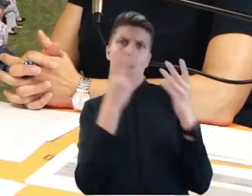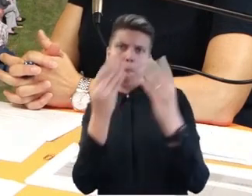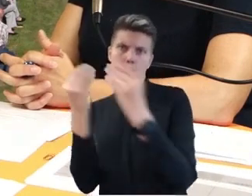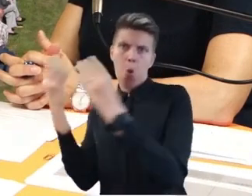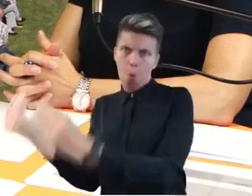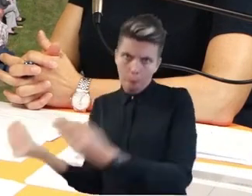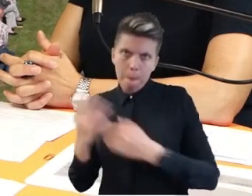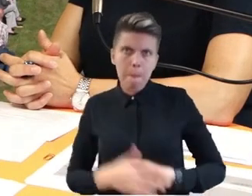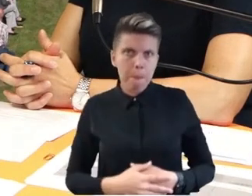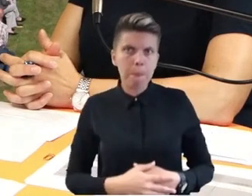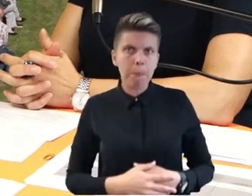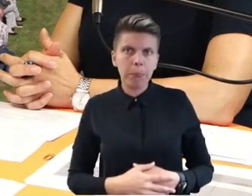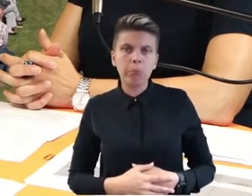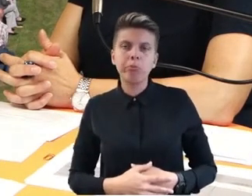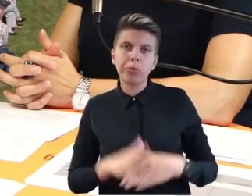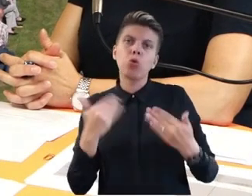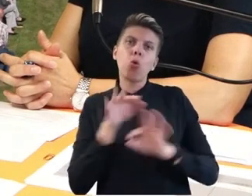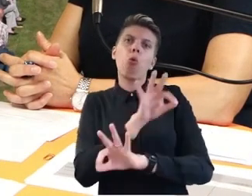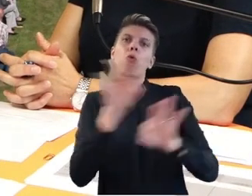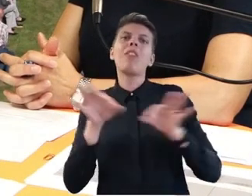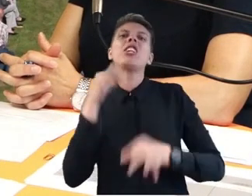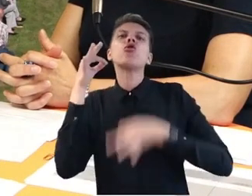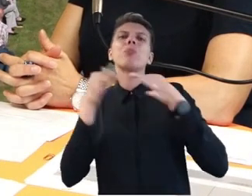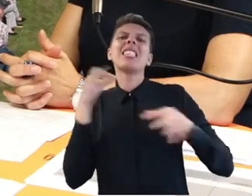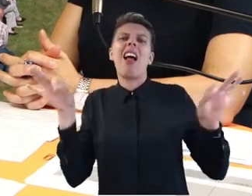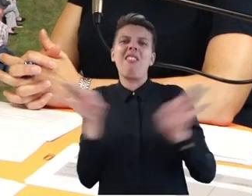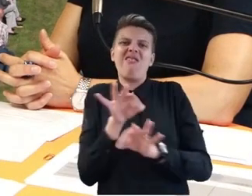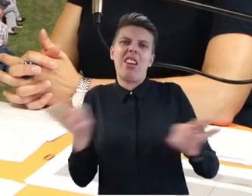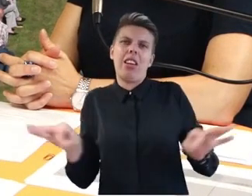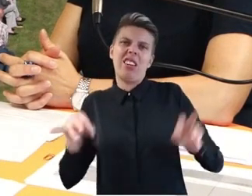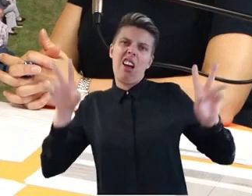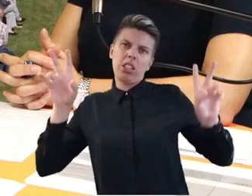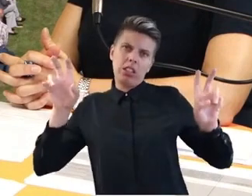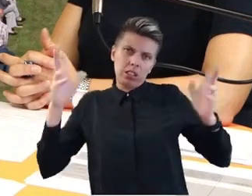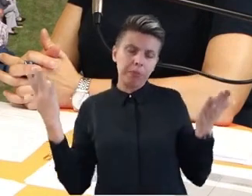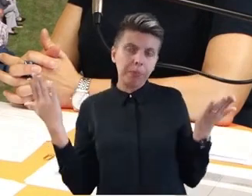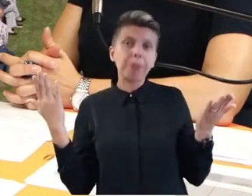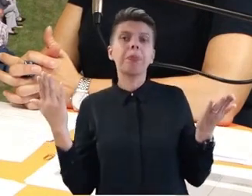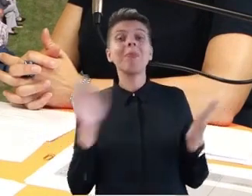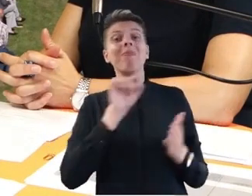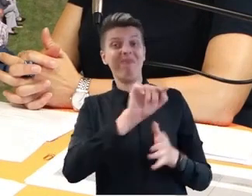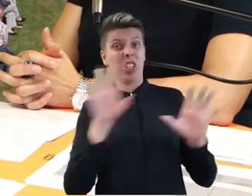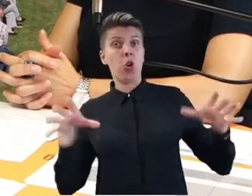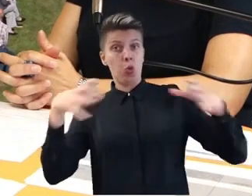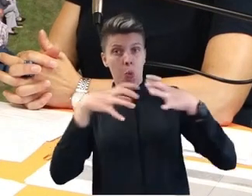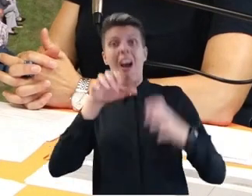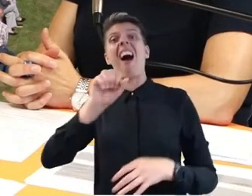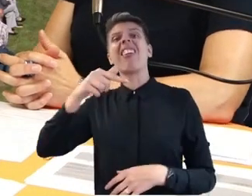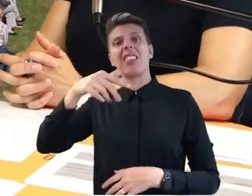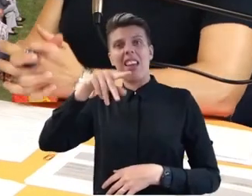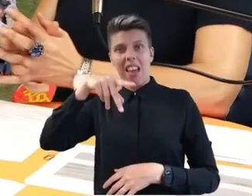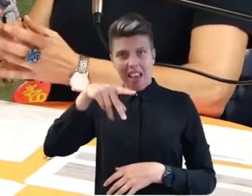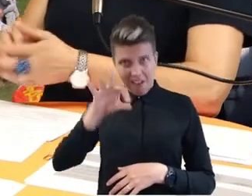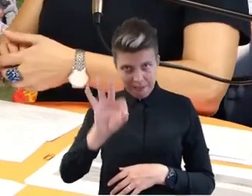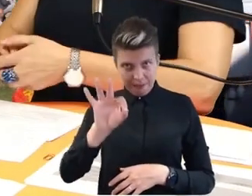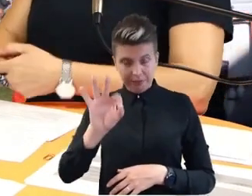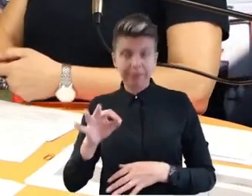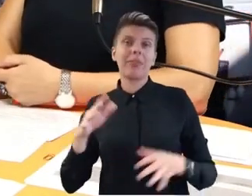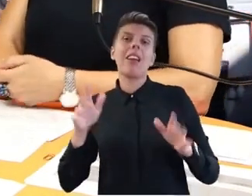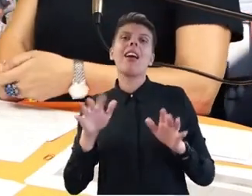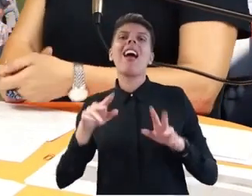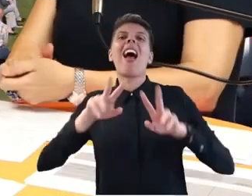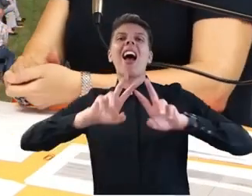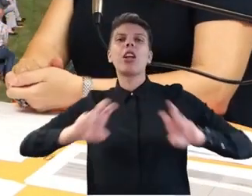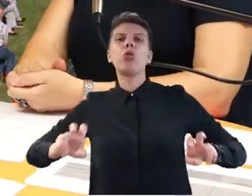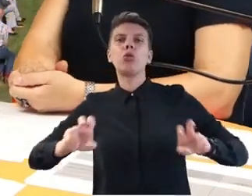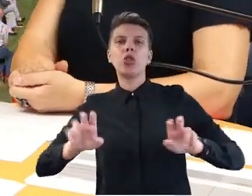die spezialfähigkeiten darstellen diese gruppe dieser etf analytische task force ist